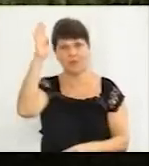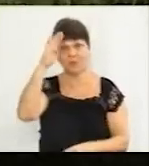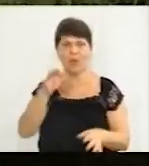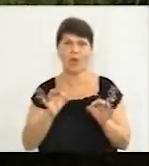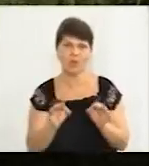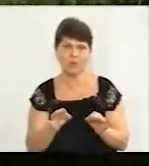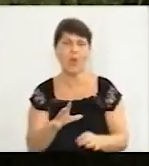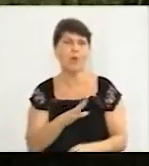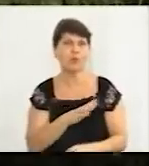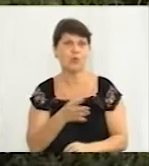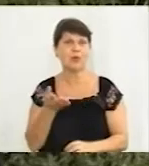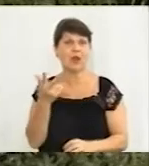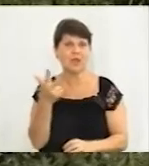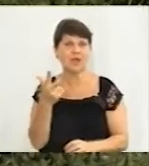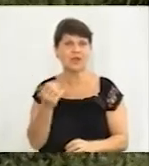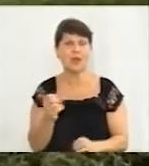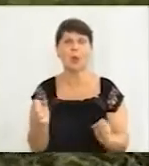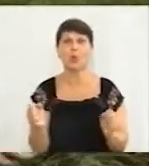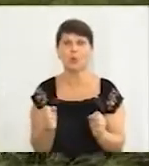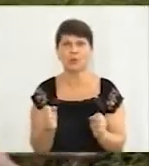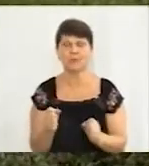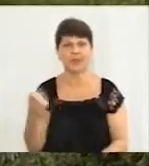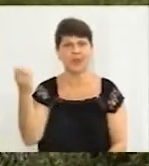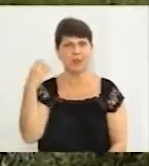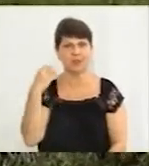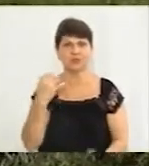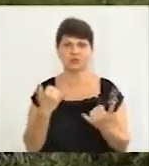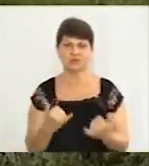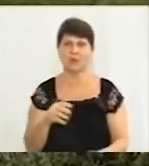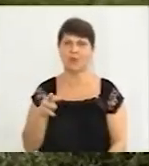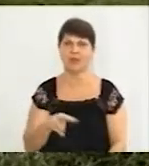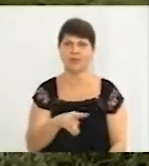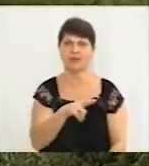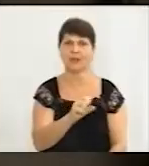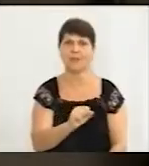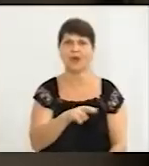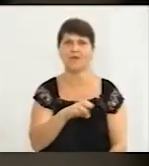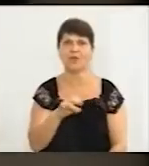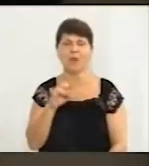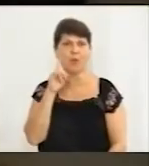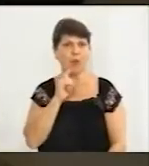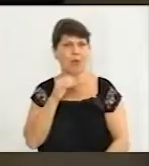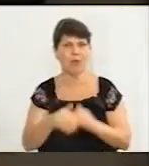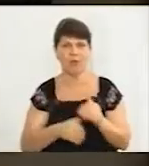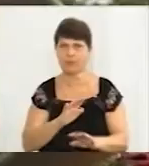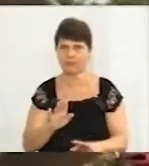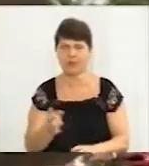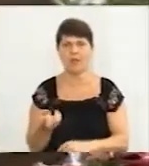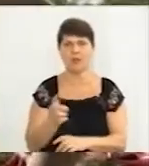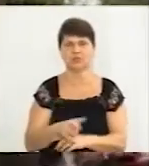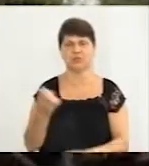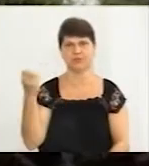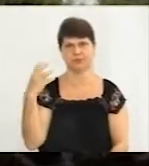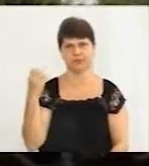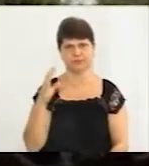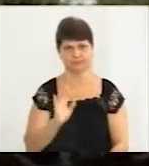була холодна, 3 дні була холодна. На пляжі сьогодні і Марина Павлова. Каже, поки не купалась, прийшла позасмагати. Поки